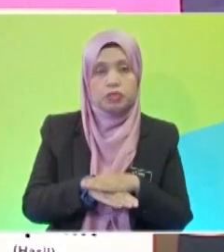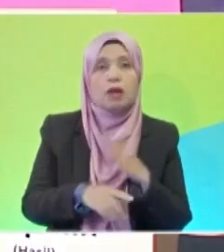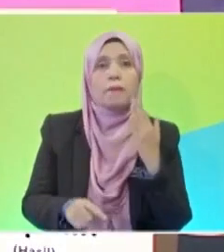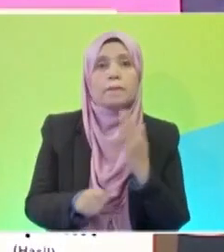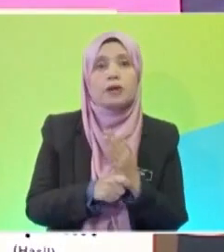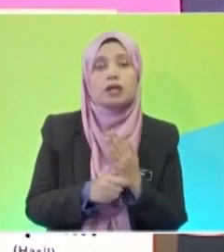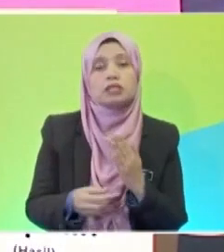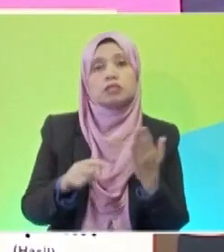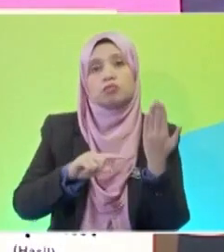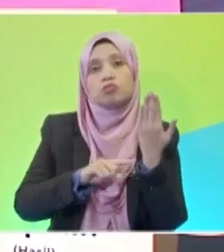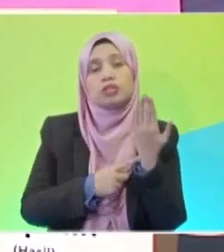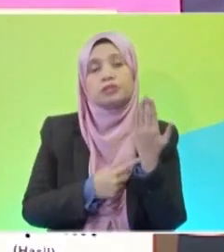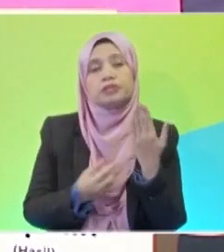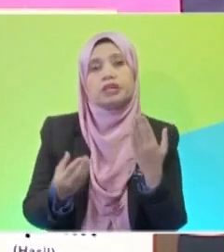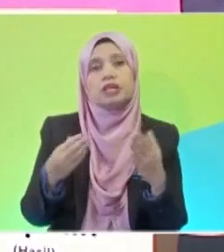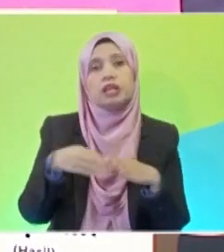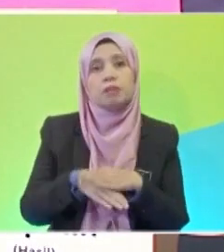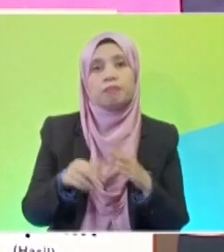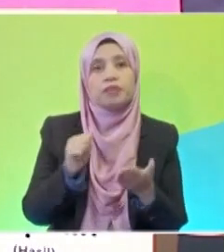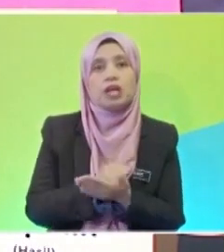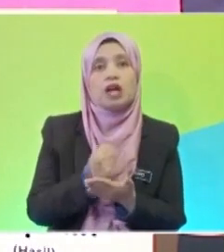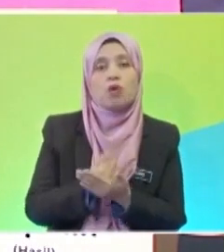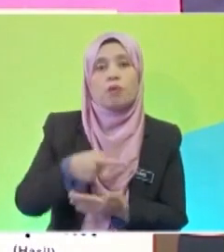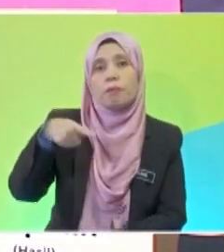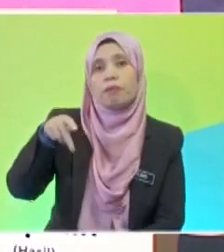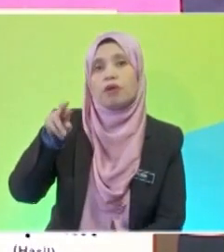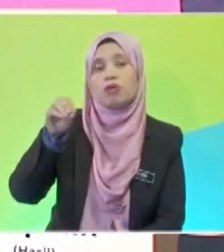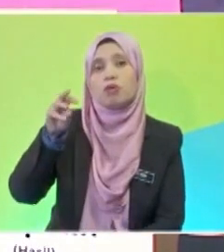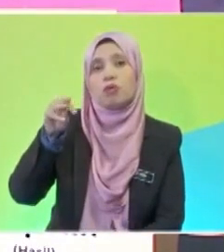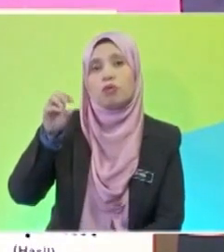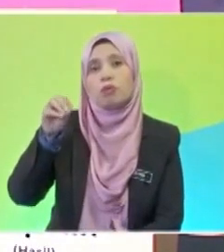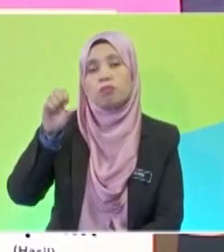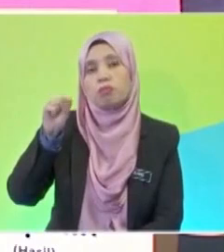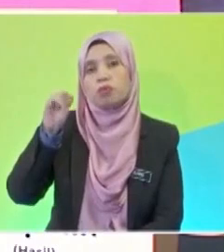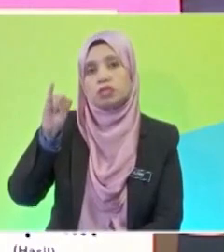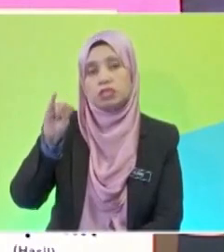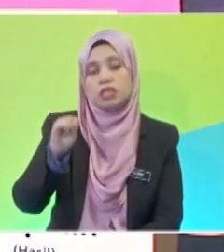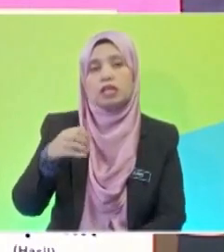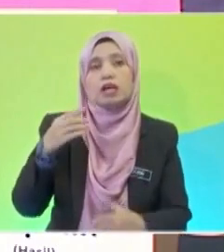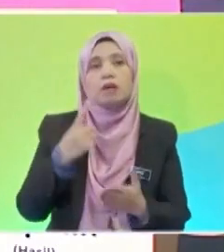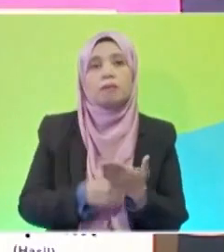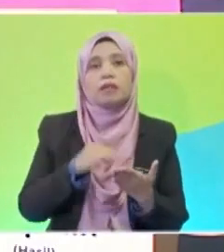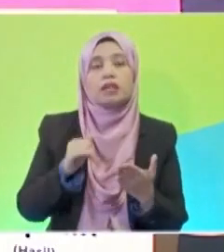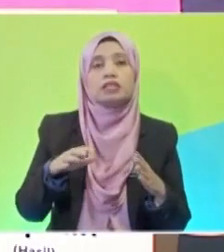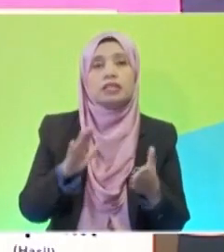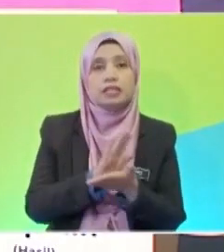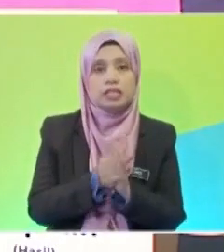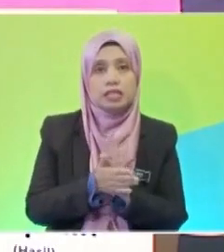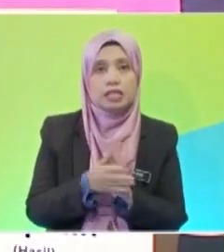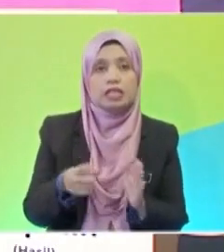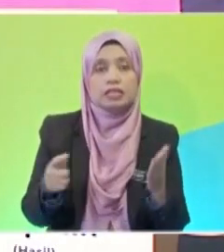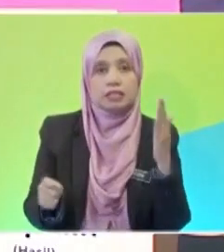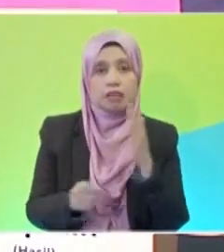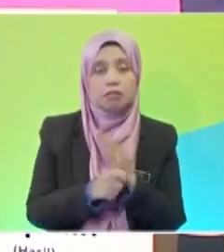tambah balik dalam akaun promosi. Ini pelarasan yang perlu awak tahu. Apa yang berlaku di sini, promosi kita tambah